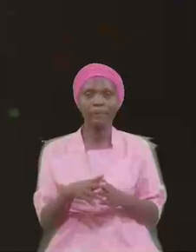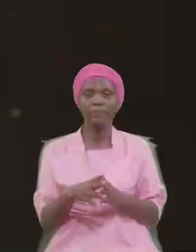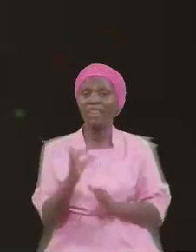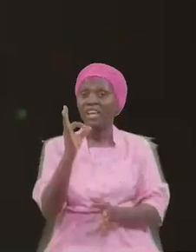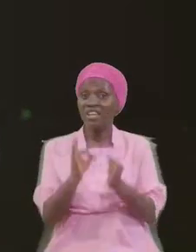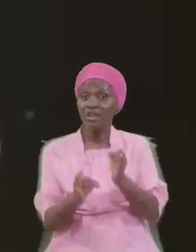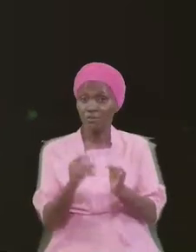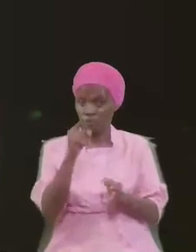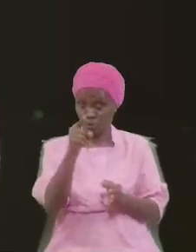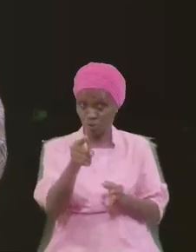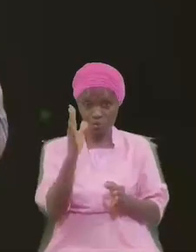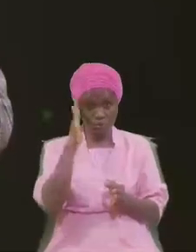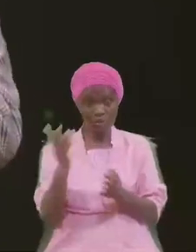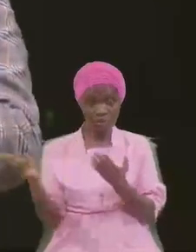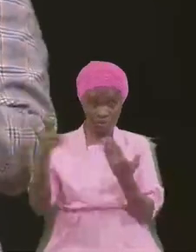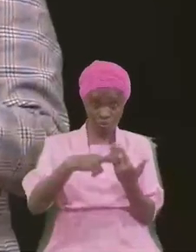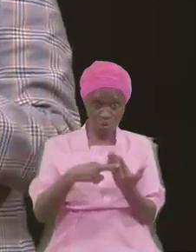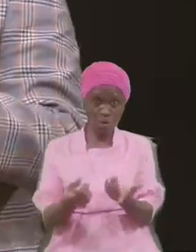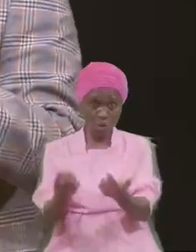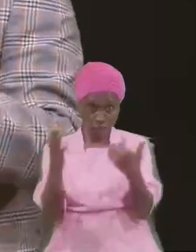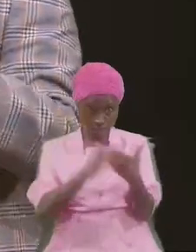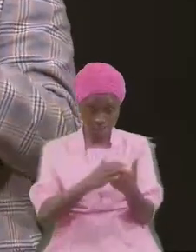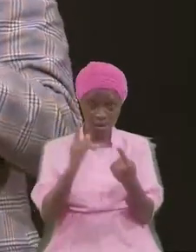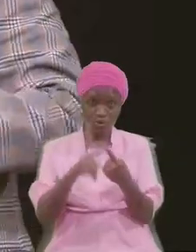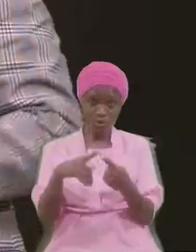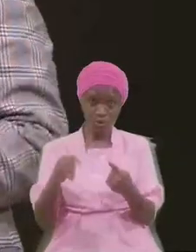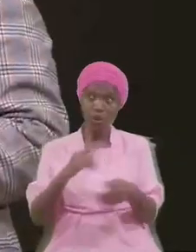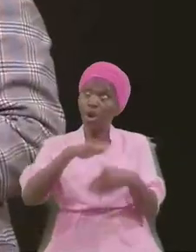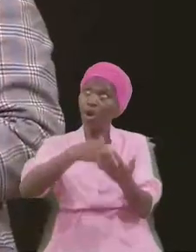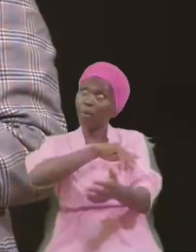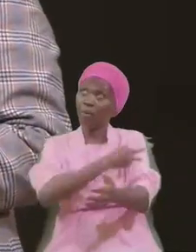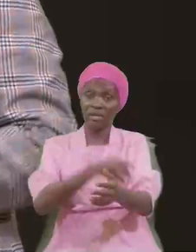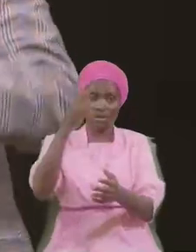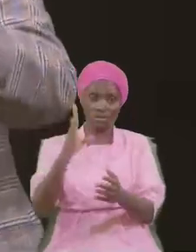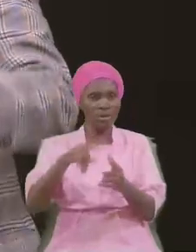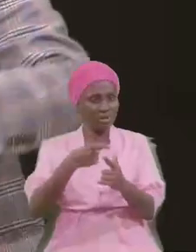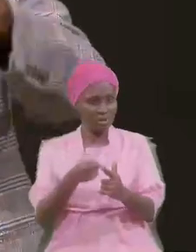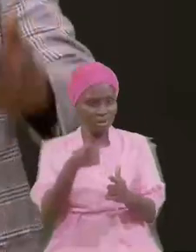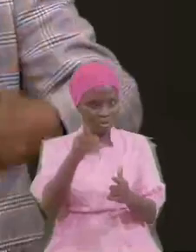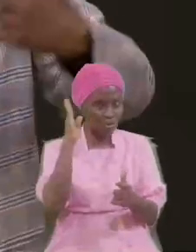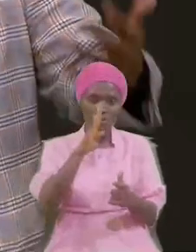23, tu seras rétabli si tu reviens au Tout-Puissant.